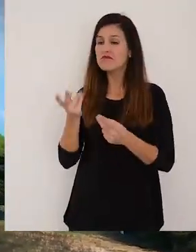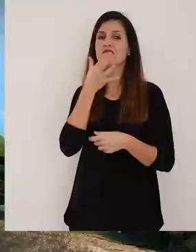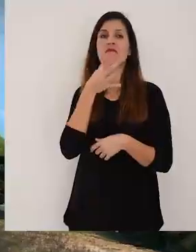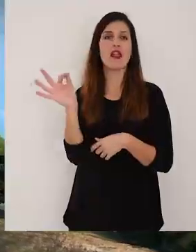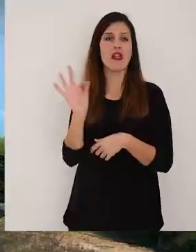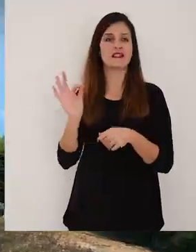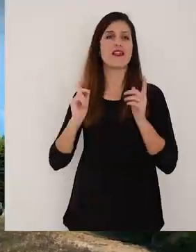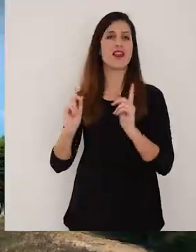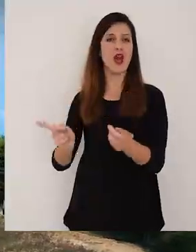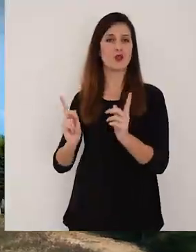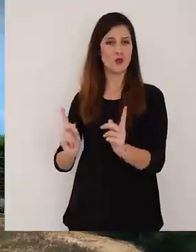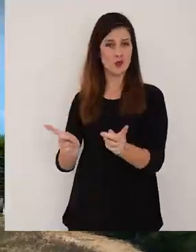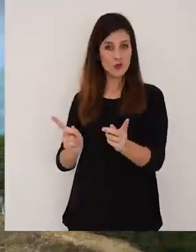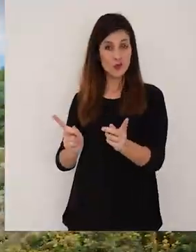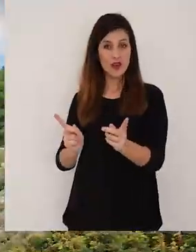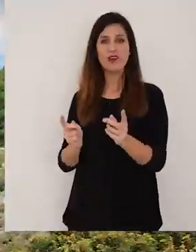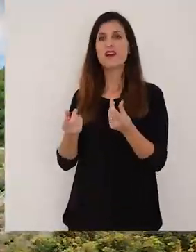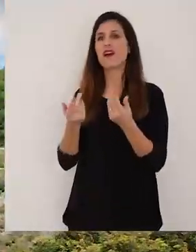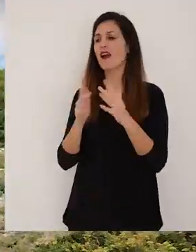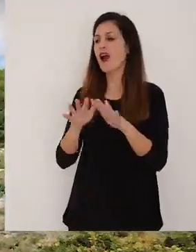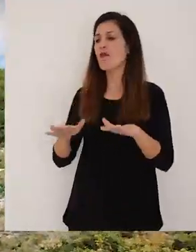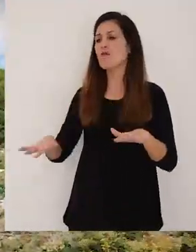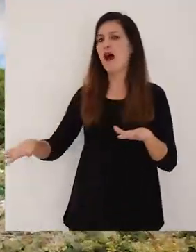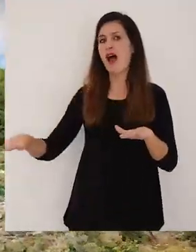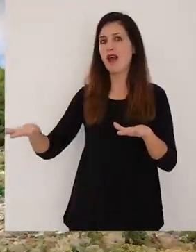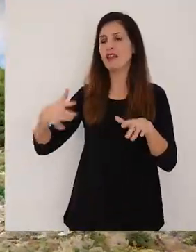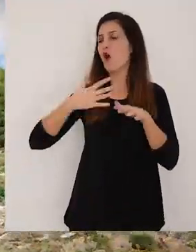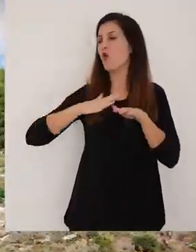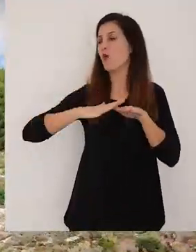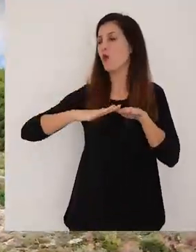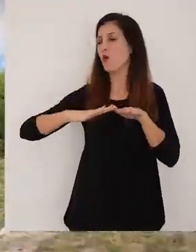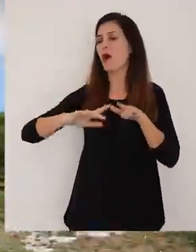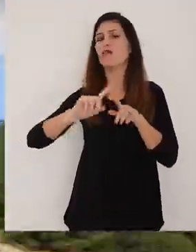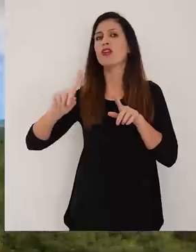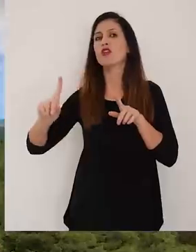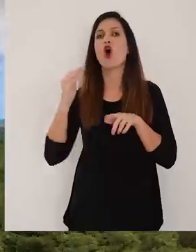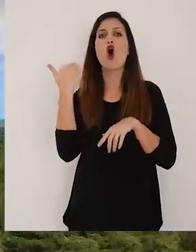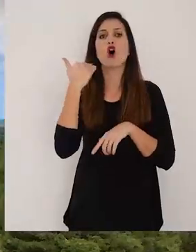bellezze naturalistiche, immerse nella fertile campagna che conduce a Otranto.